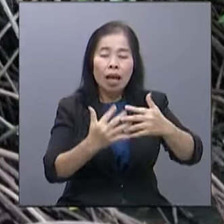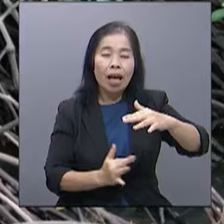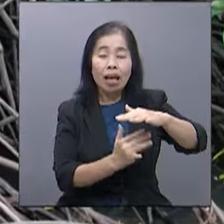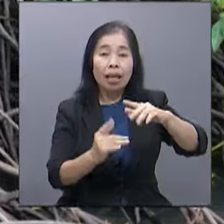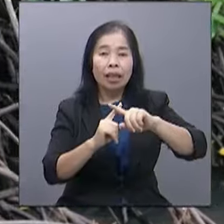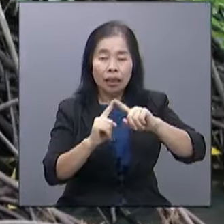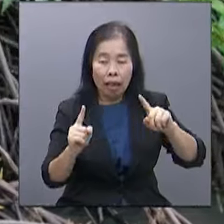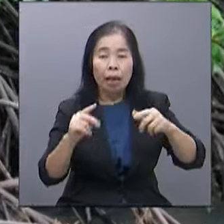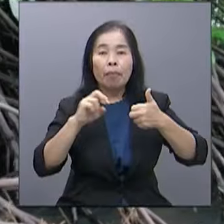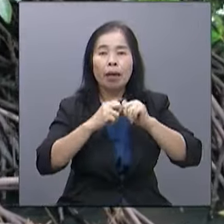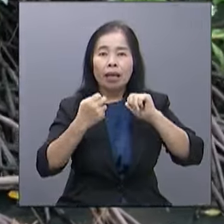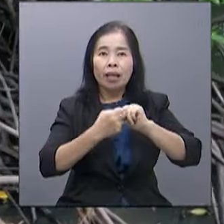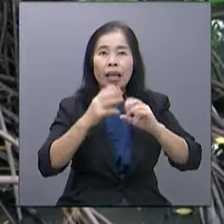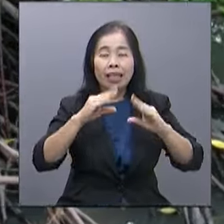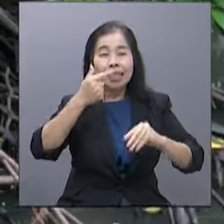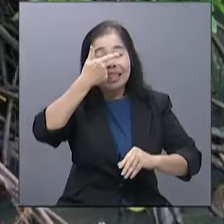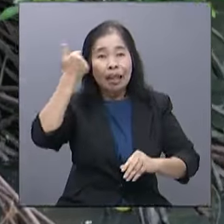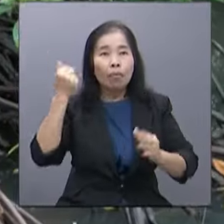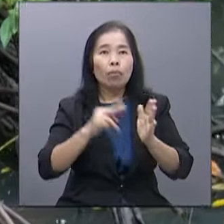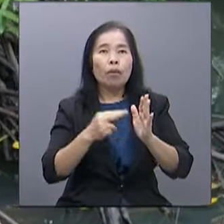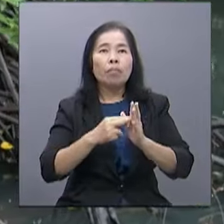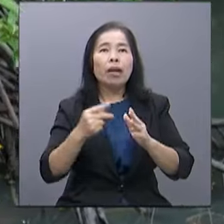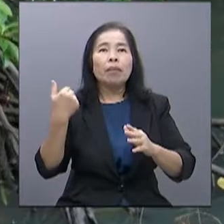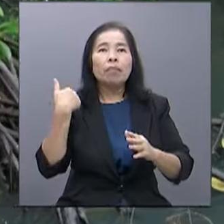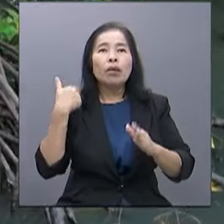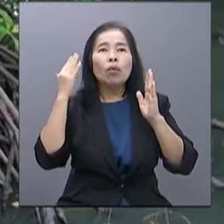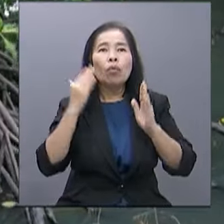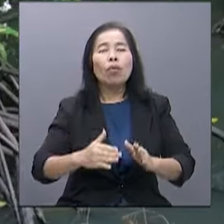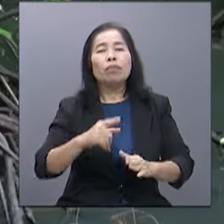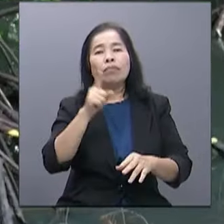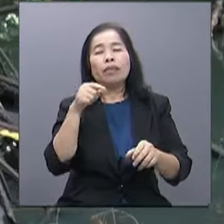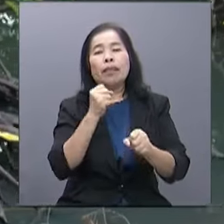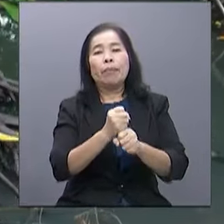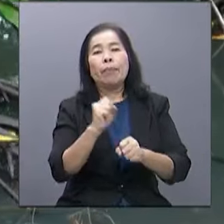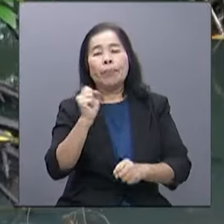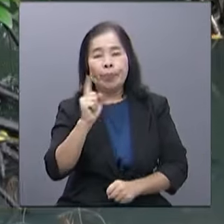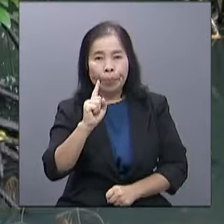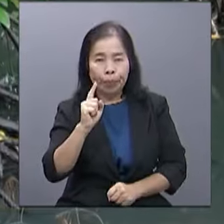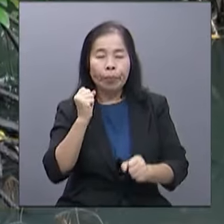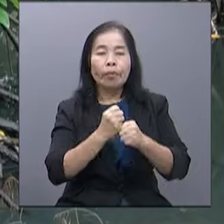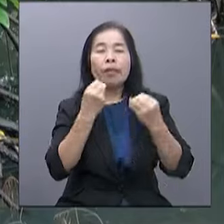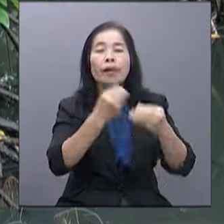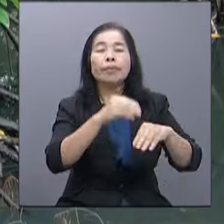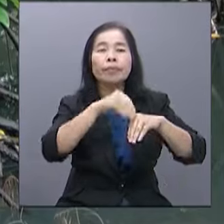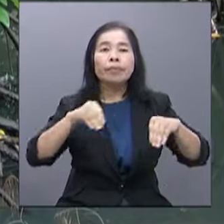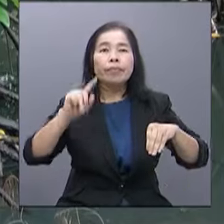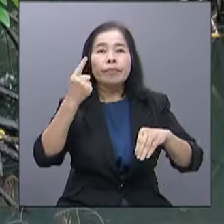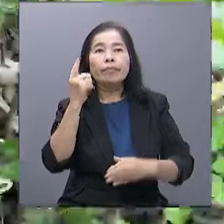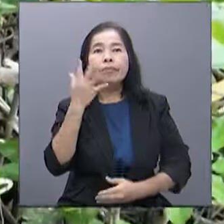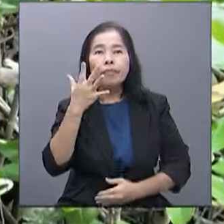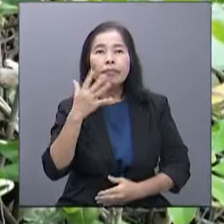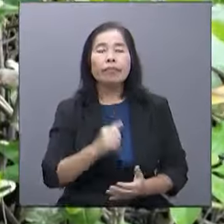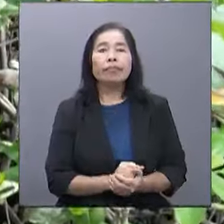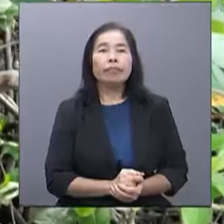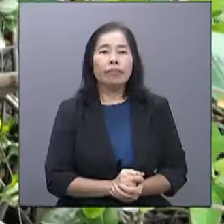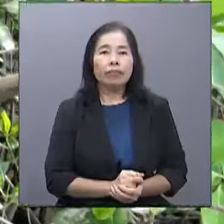ชาเลนเนี่ยสามารถต้านทานเผลการโจมตีของโรกร้อนได้มากกว่าขณะที่หญ้าทะเลโดนแล้วบาดเจ็บหนักกว่า